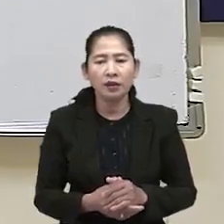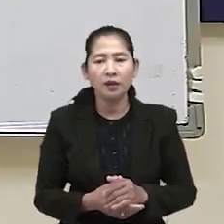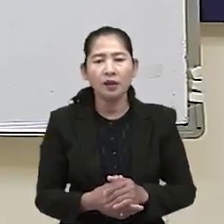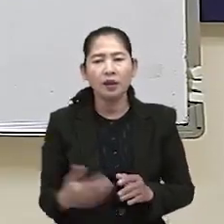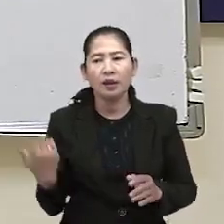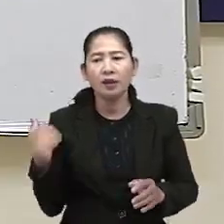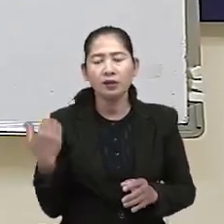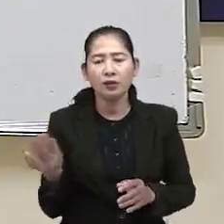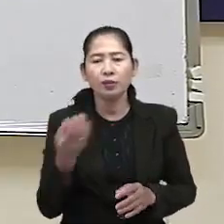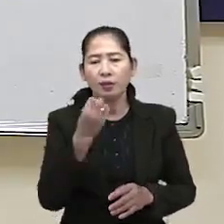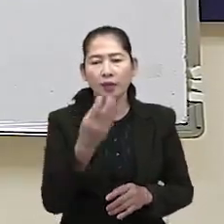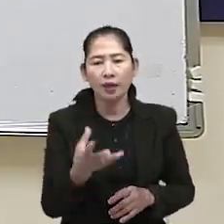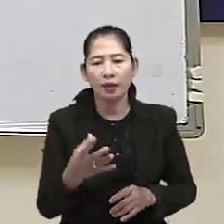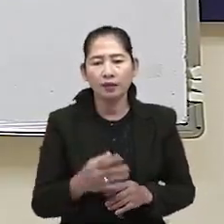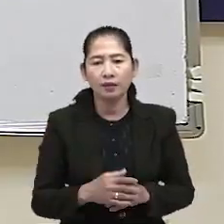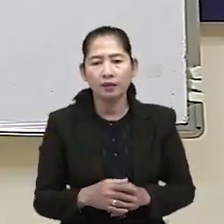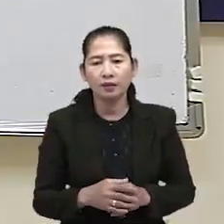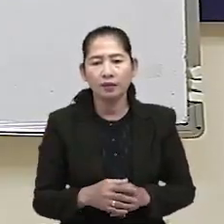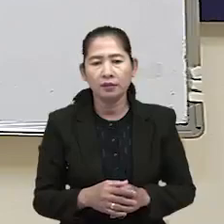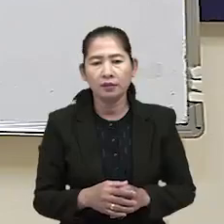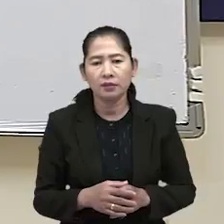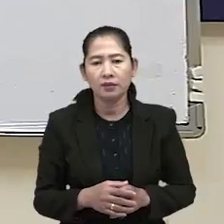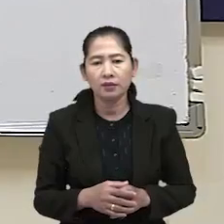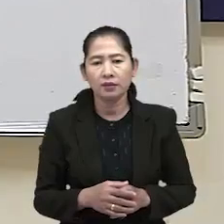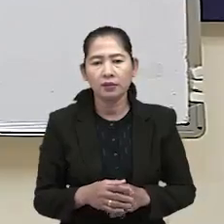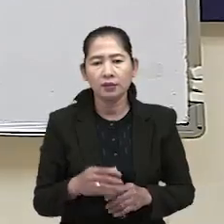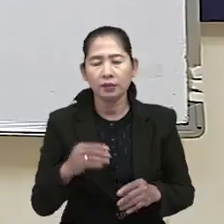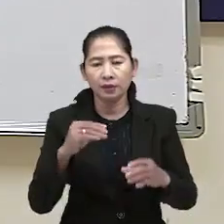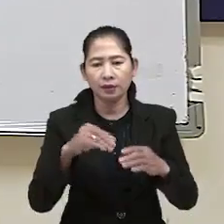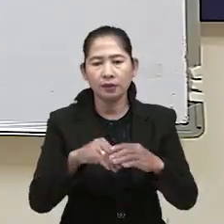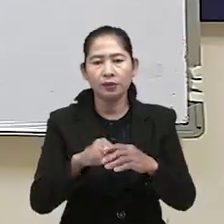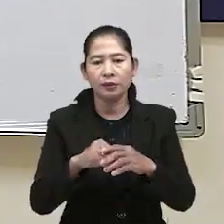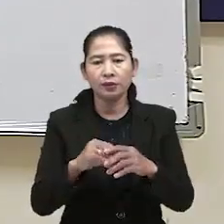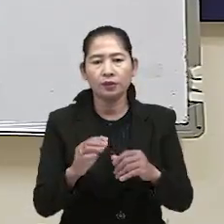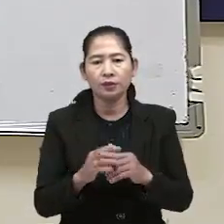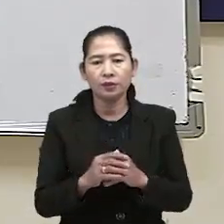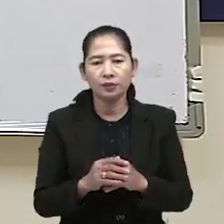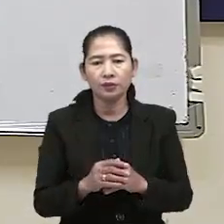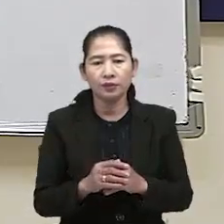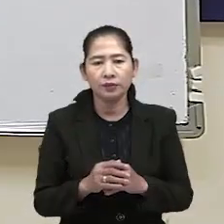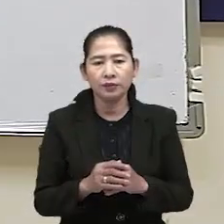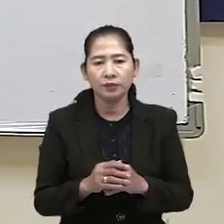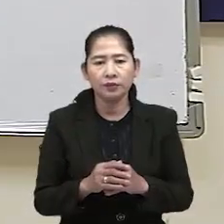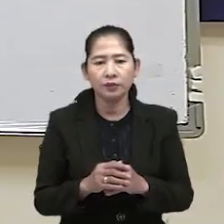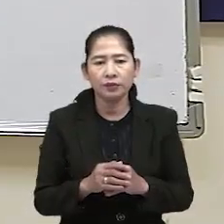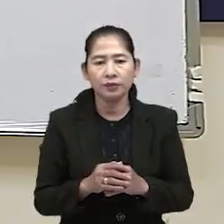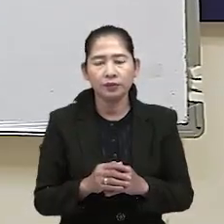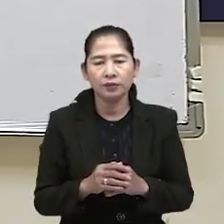តទៀតកូនអាយុវាប្រហែលហើយអញ្ចឹងអាចដាក់ចូលទៅកន្លែងពេលវេលាណាកូនណាចា